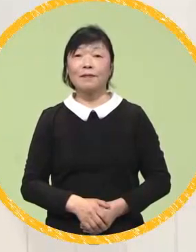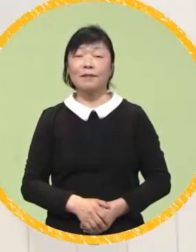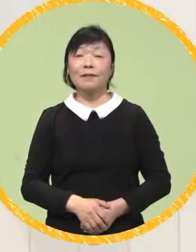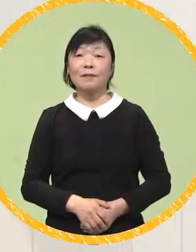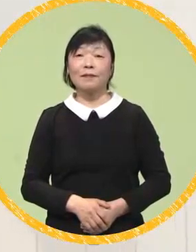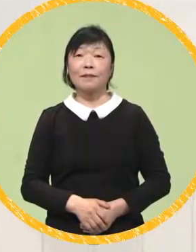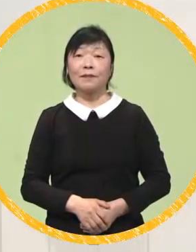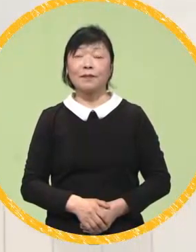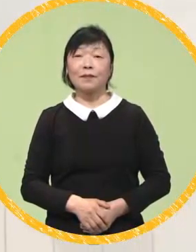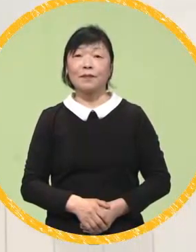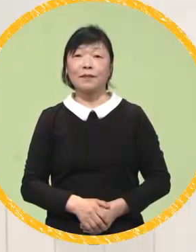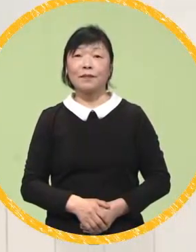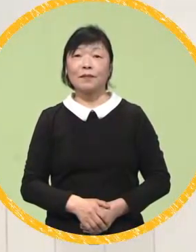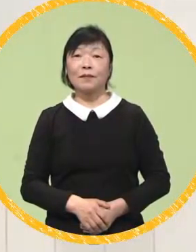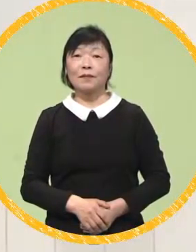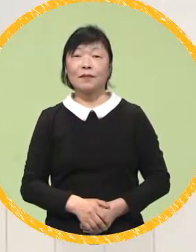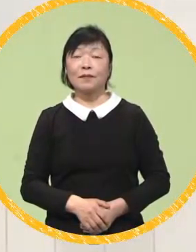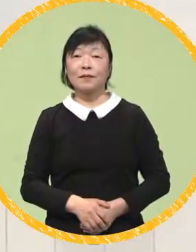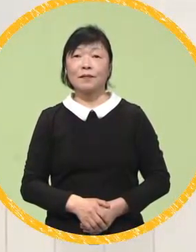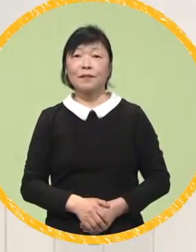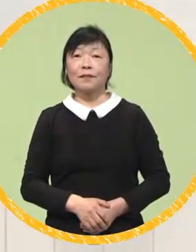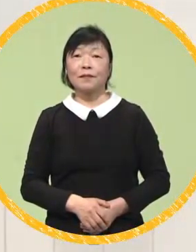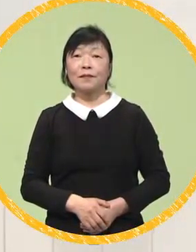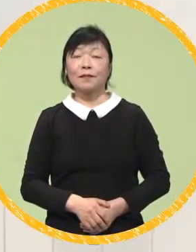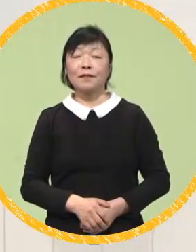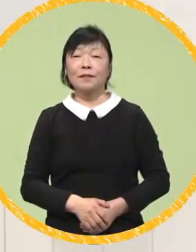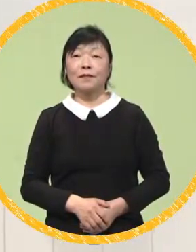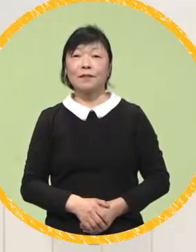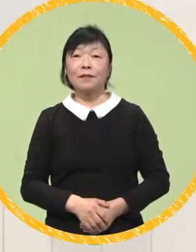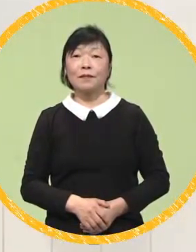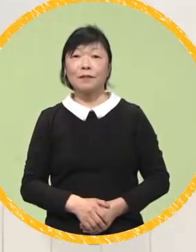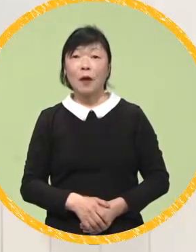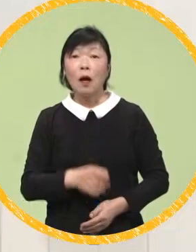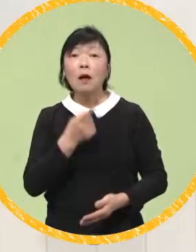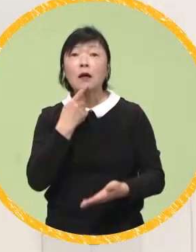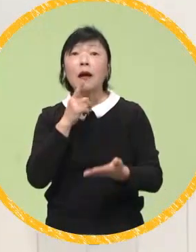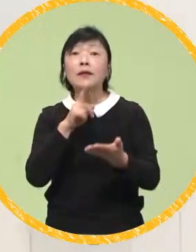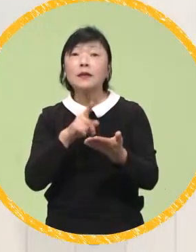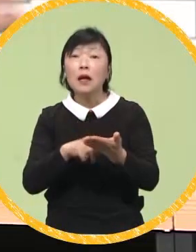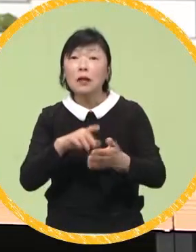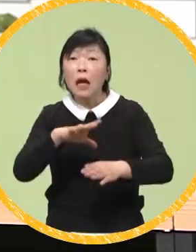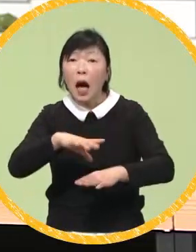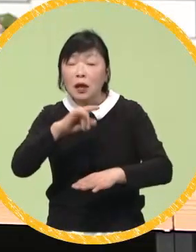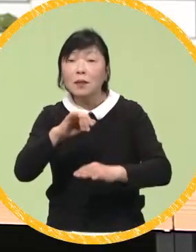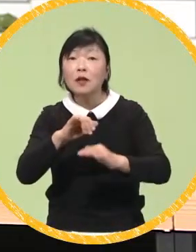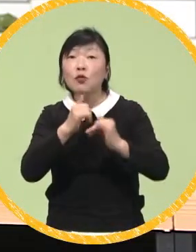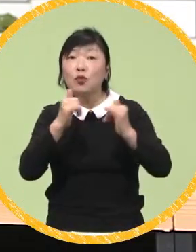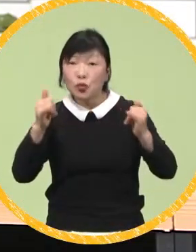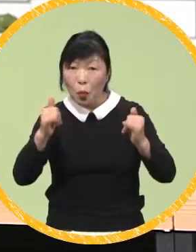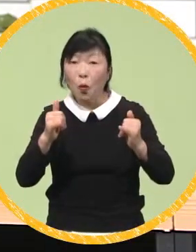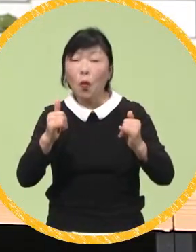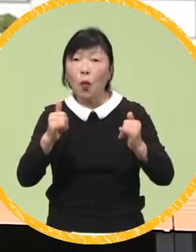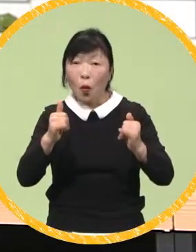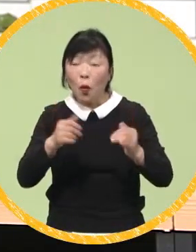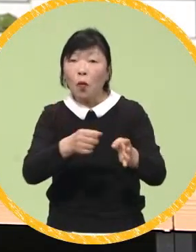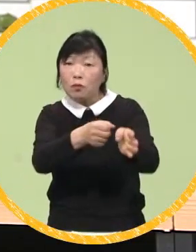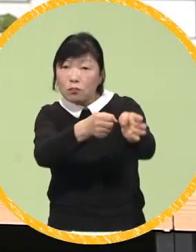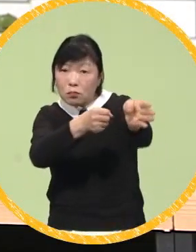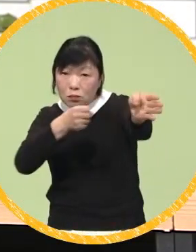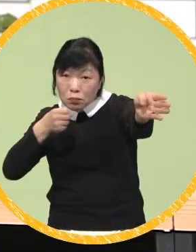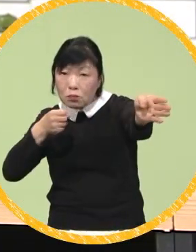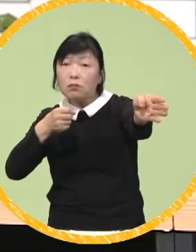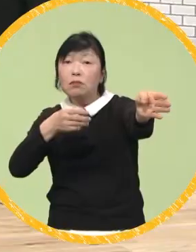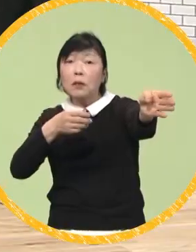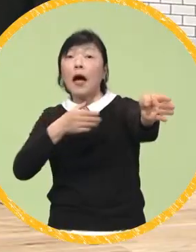ね木こうだおレベルこんなに簡単に初心者で言ってもすぐを優れてるえええええ